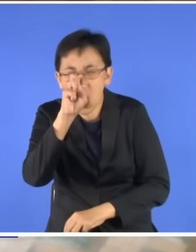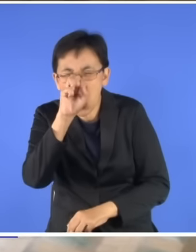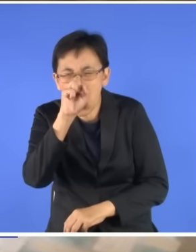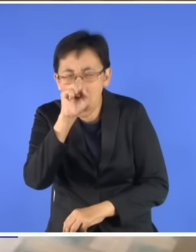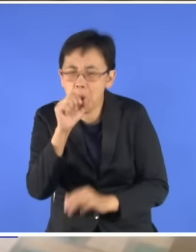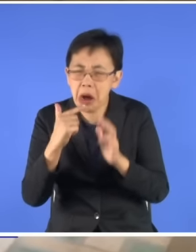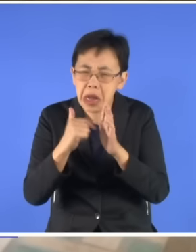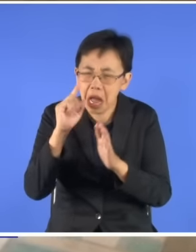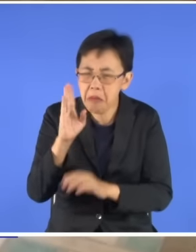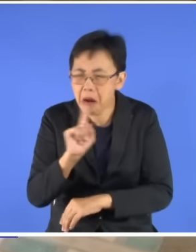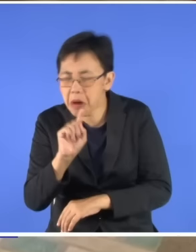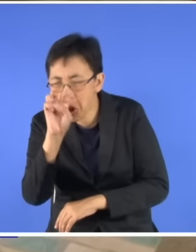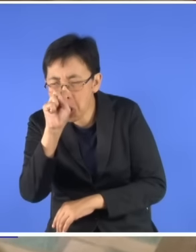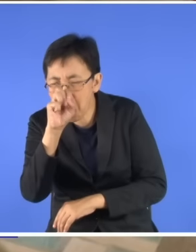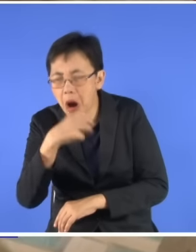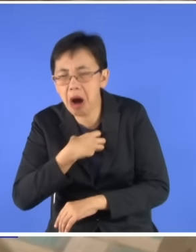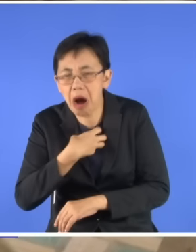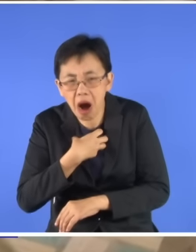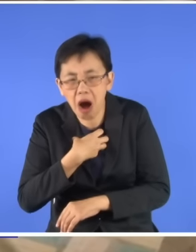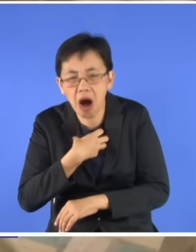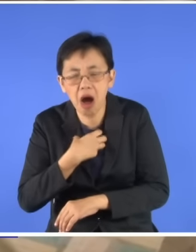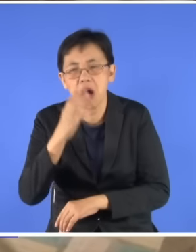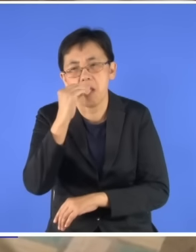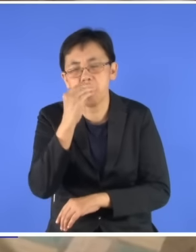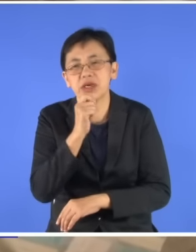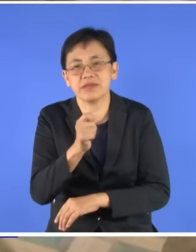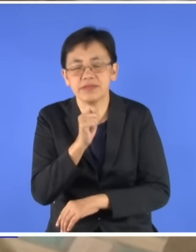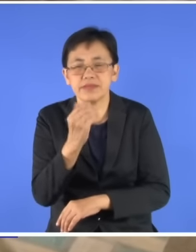พอ้าวเดี๋ยวฟังเสียงพระสราวุธศรีจันทร์หน่อย